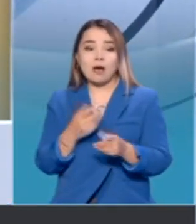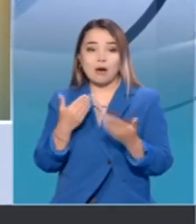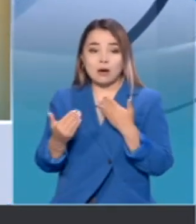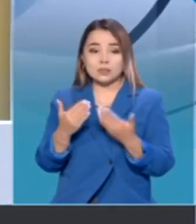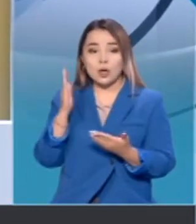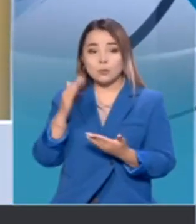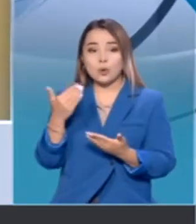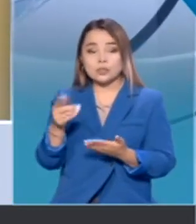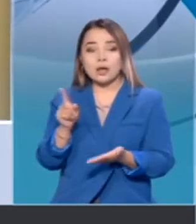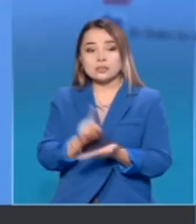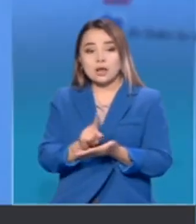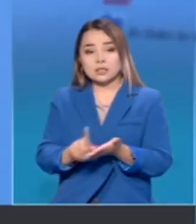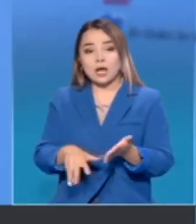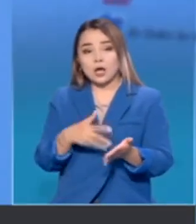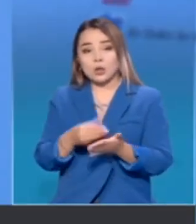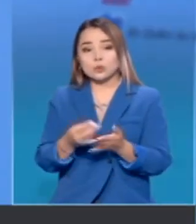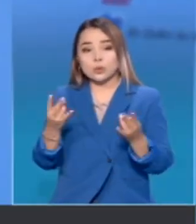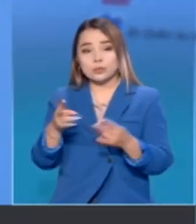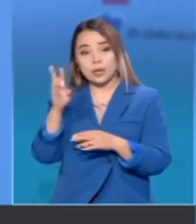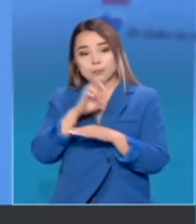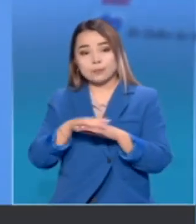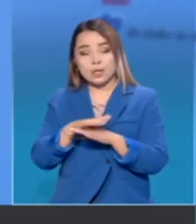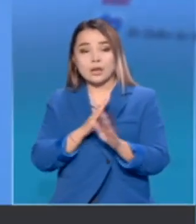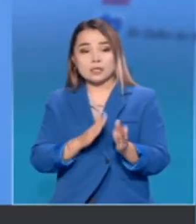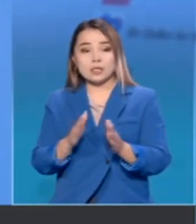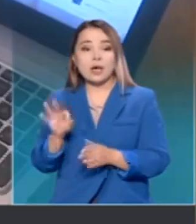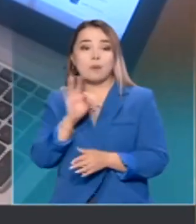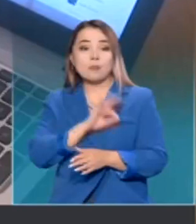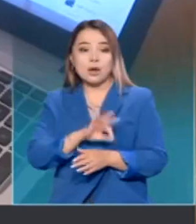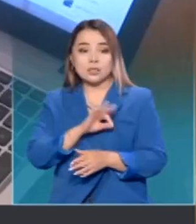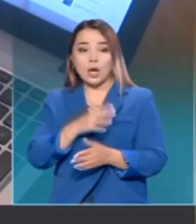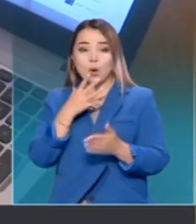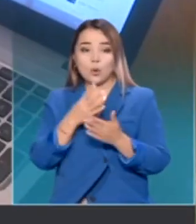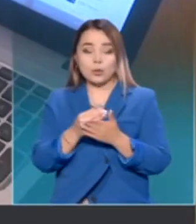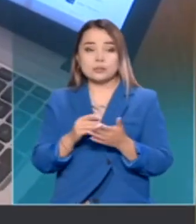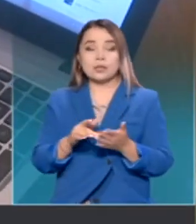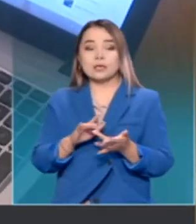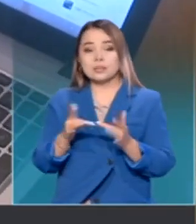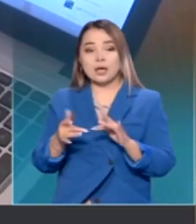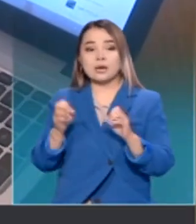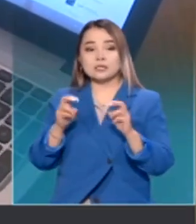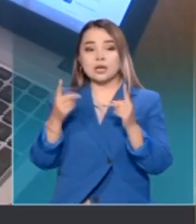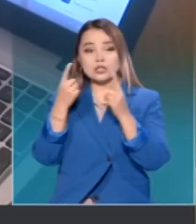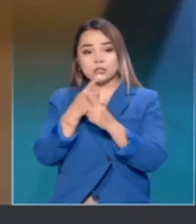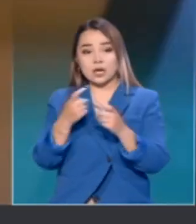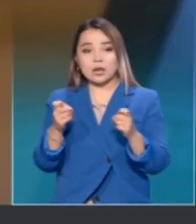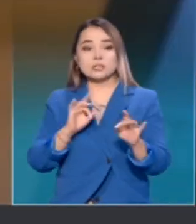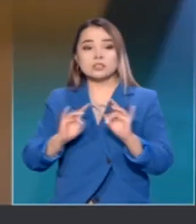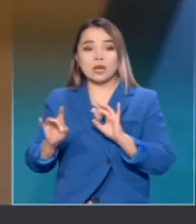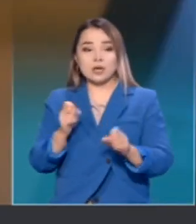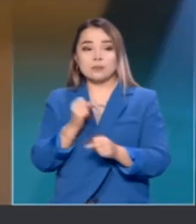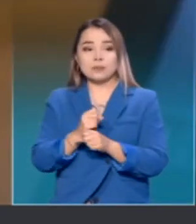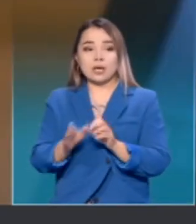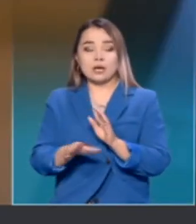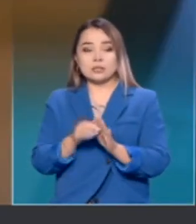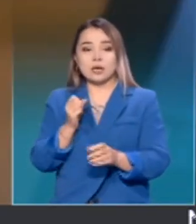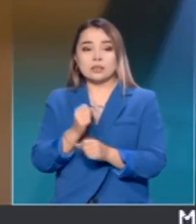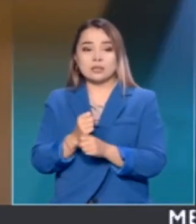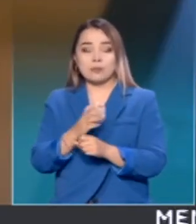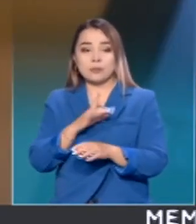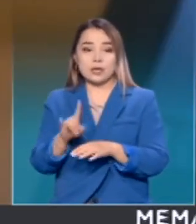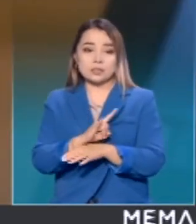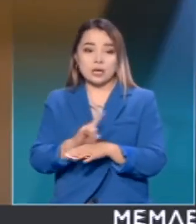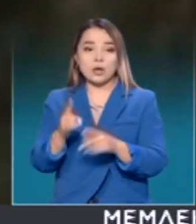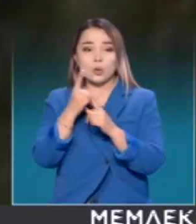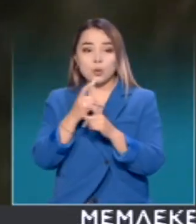болса, онда салық төлеу керек. Бұл мемлекеттік реттеу. Пайдаланушылар өз парақшаларында жариялайтын жарнаманы таңбалауға міндетті. Жалған ақпарат